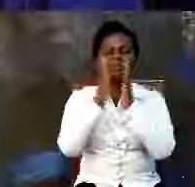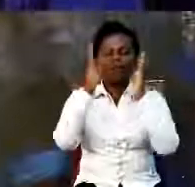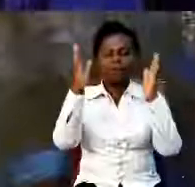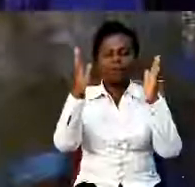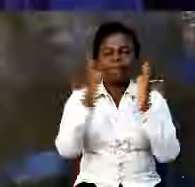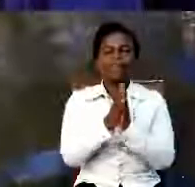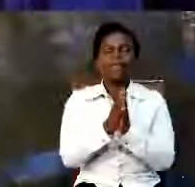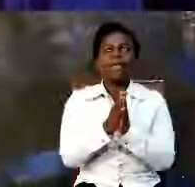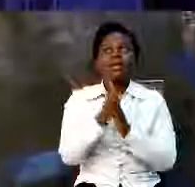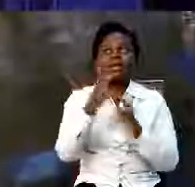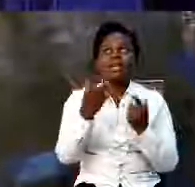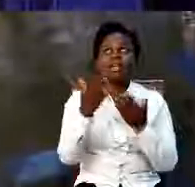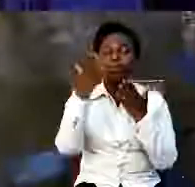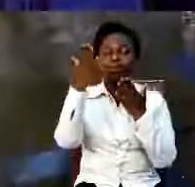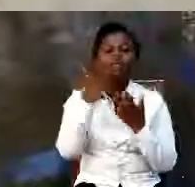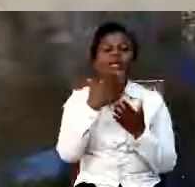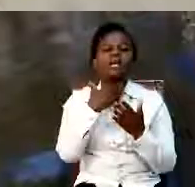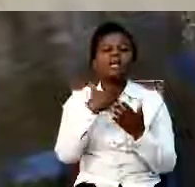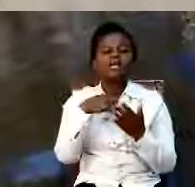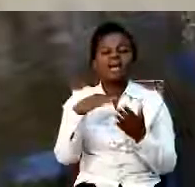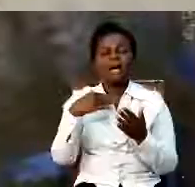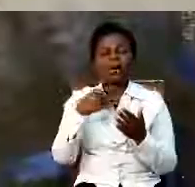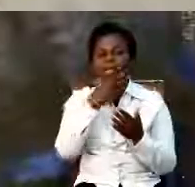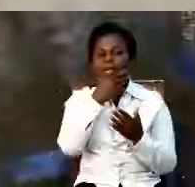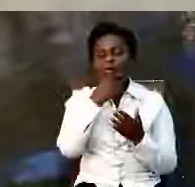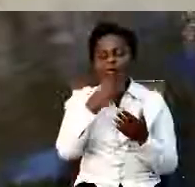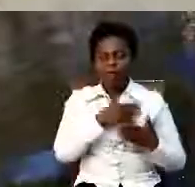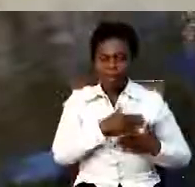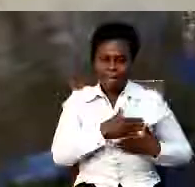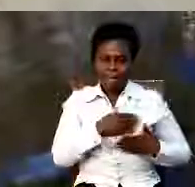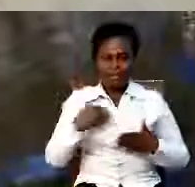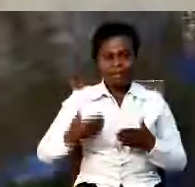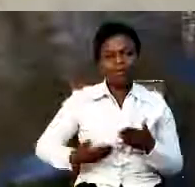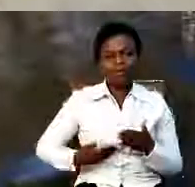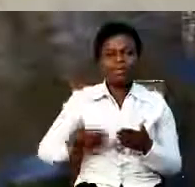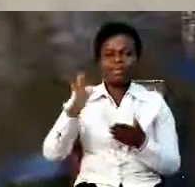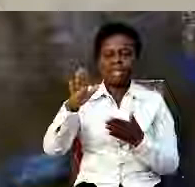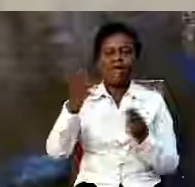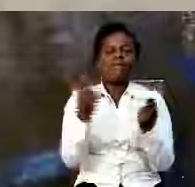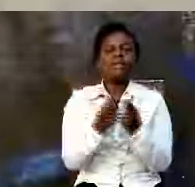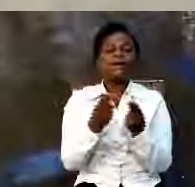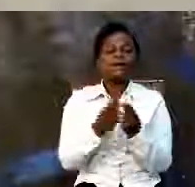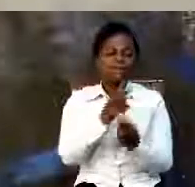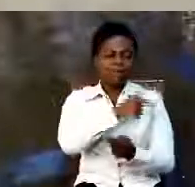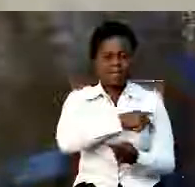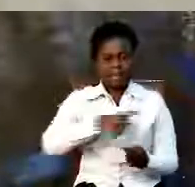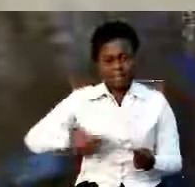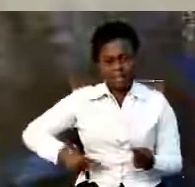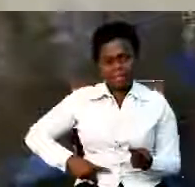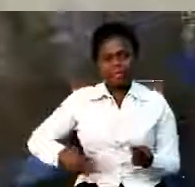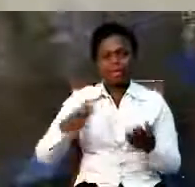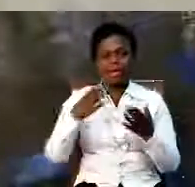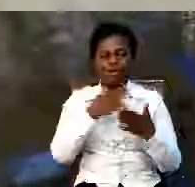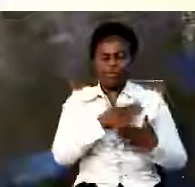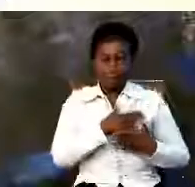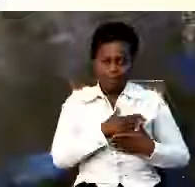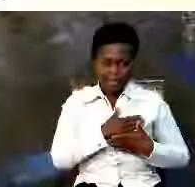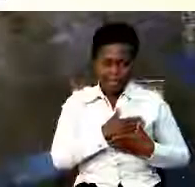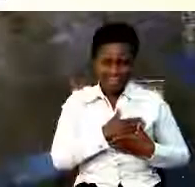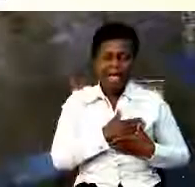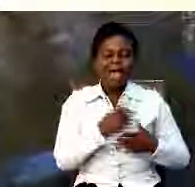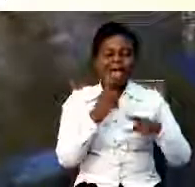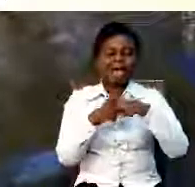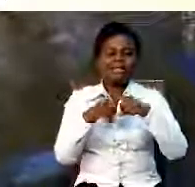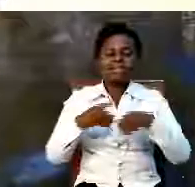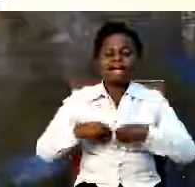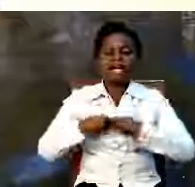Lakini Mungu anataka wanaume wapende wake zao kama Kristo alivyolipenda kanisa, akajitoa